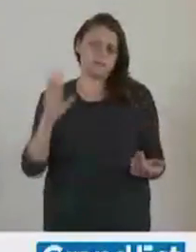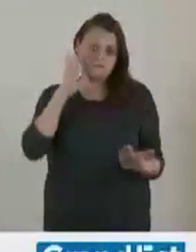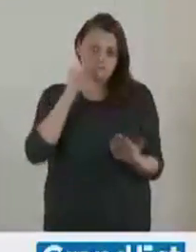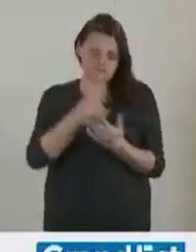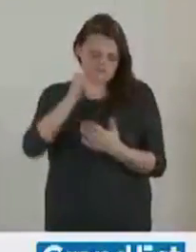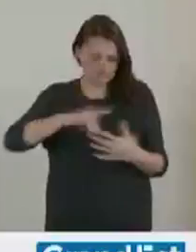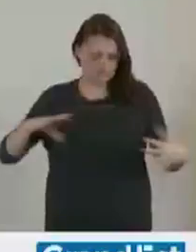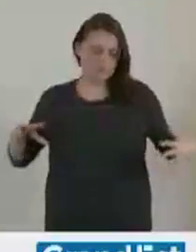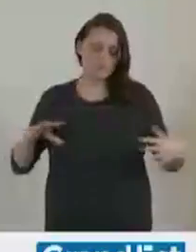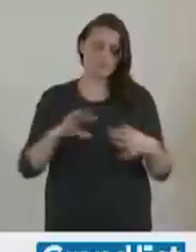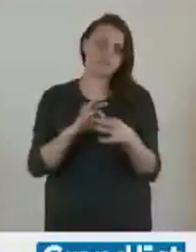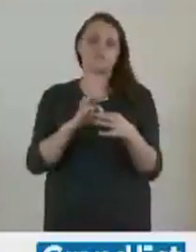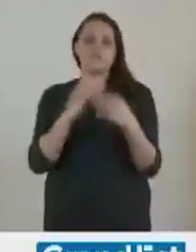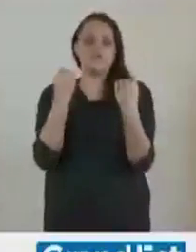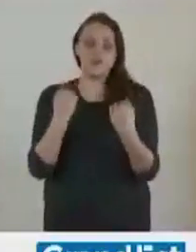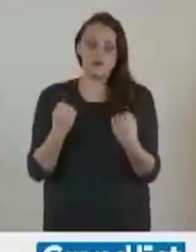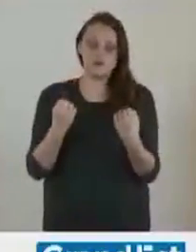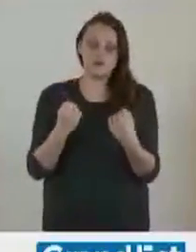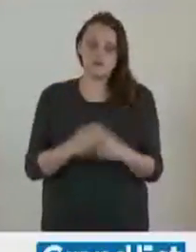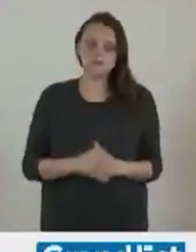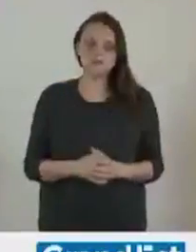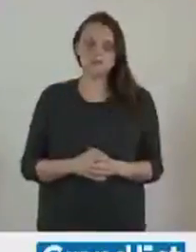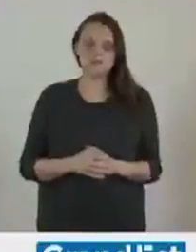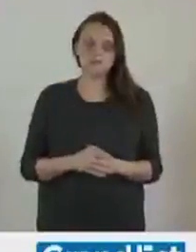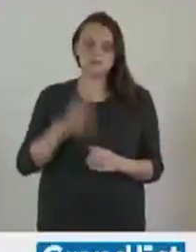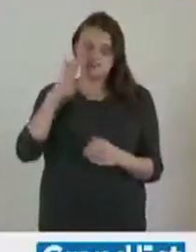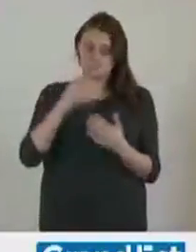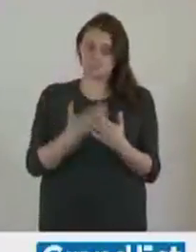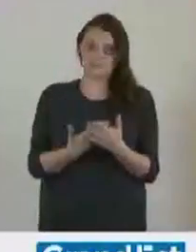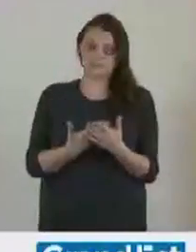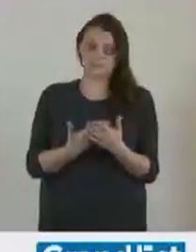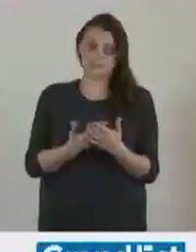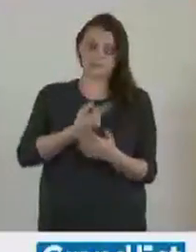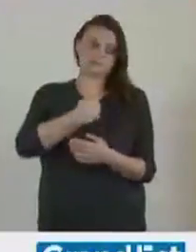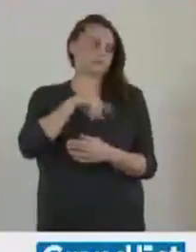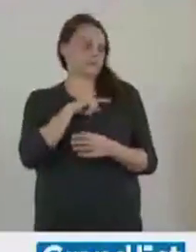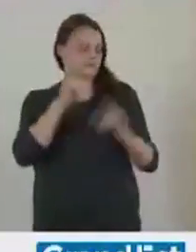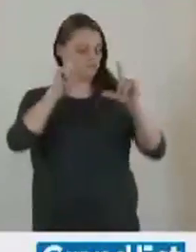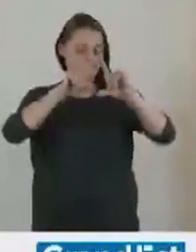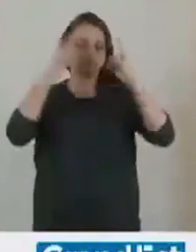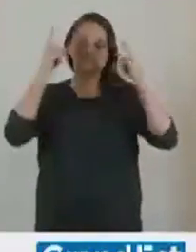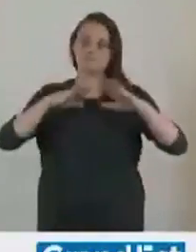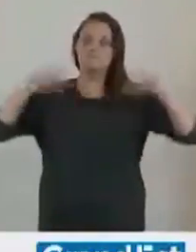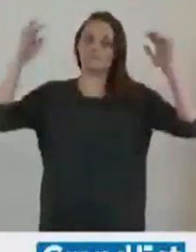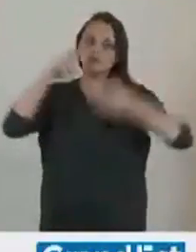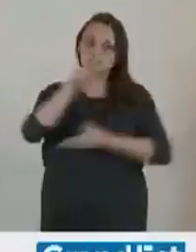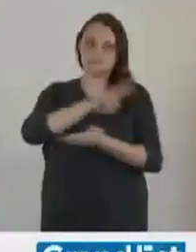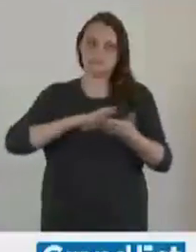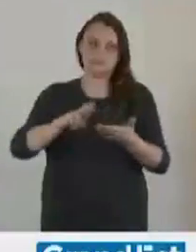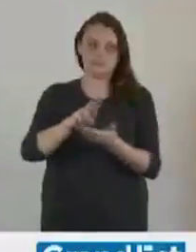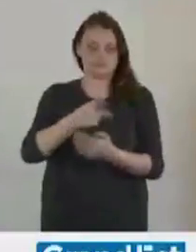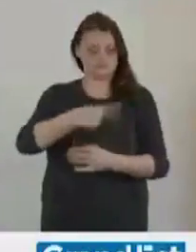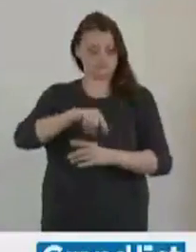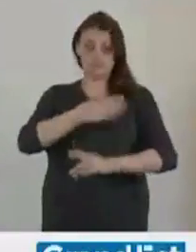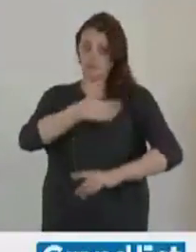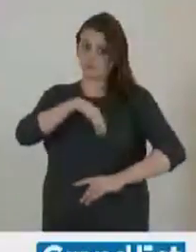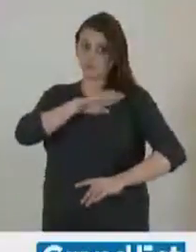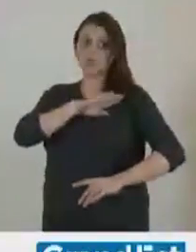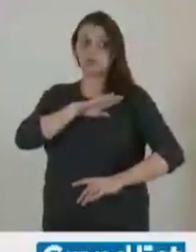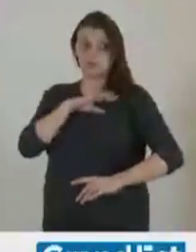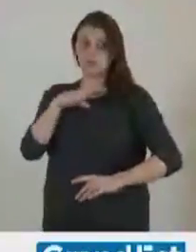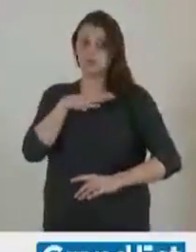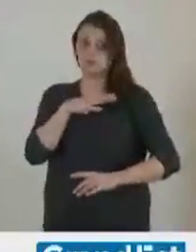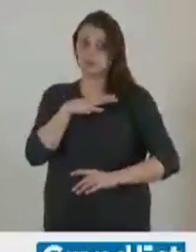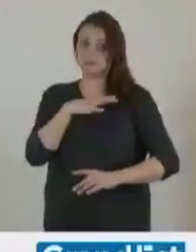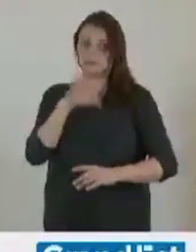réaliser. Et là-dessus, nous avons, comme Assemblée régionale, une vraie responsabilité. C'est